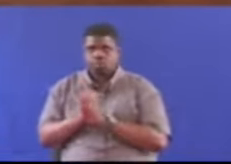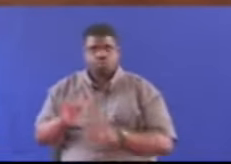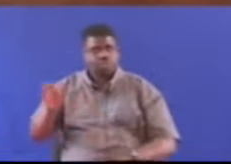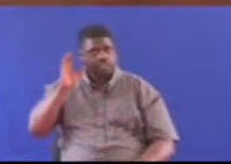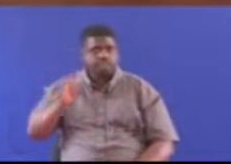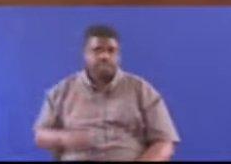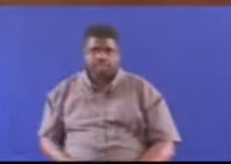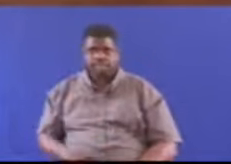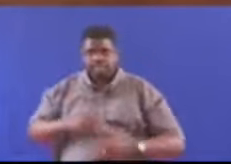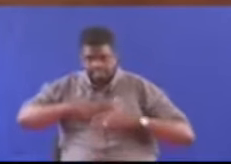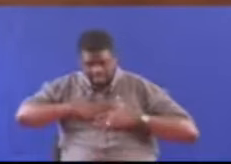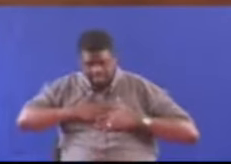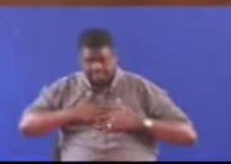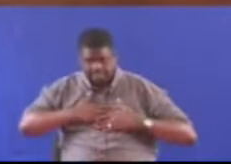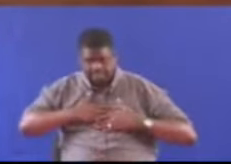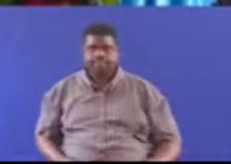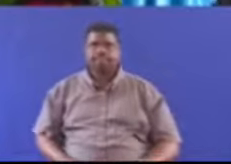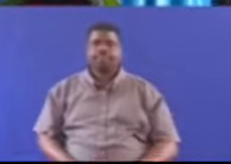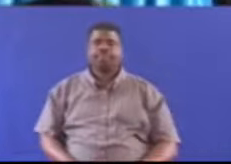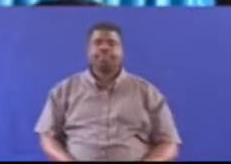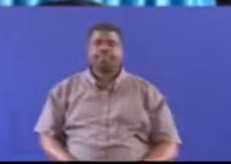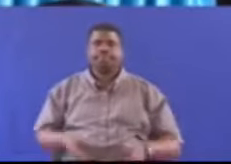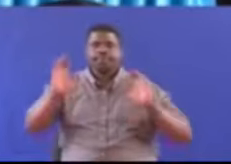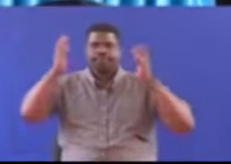na asanteni sana.